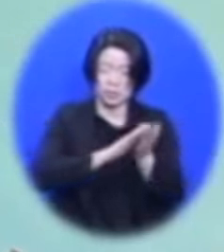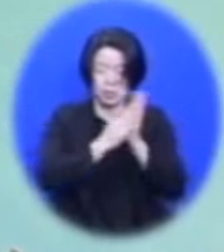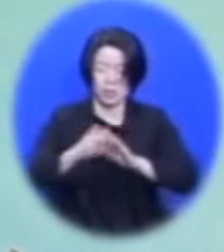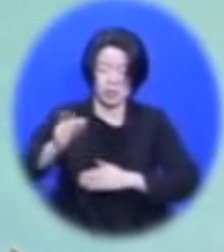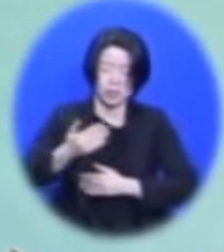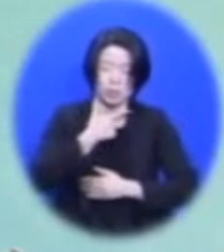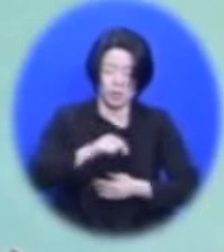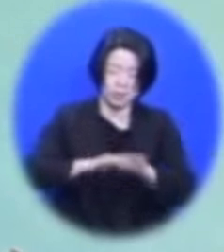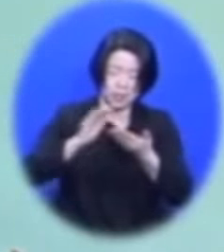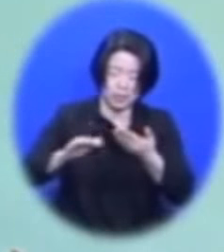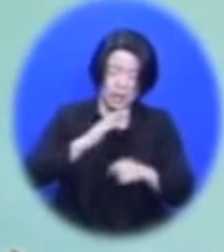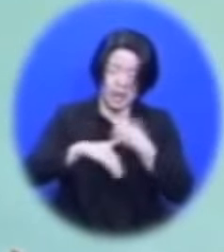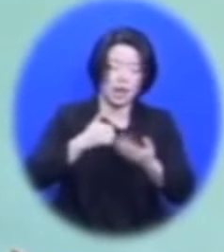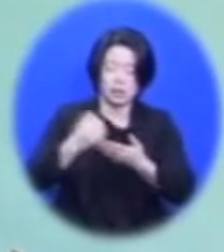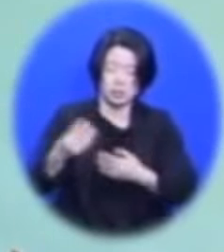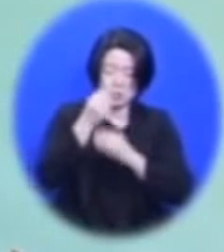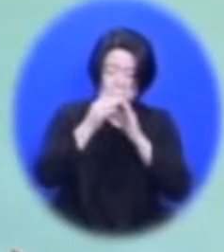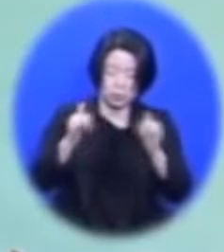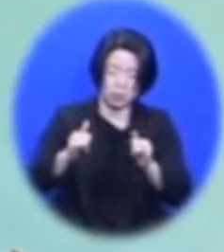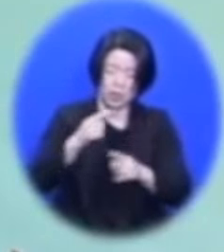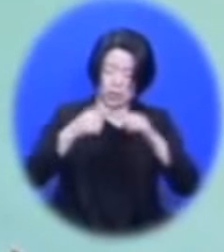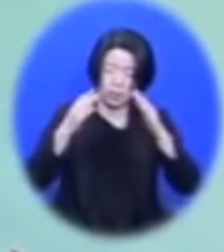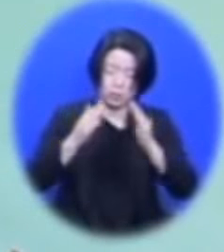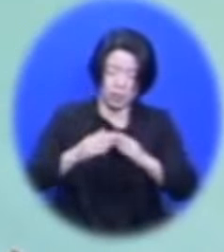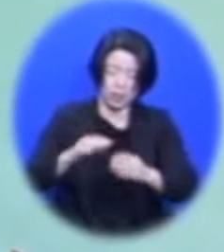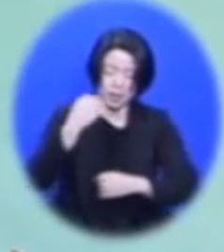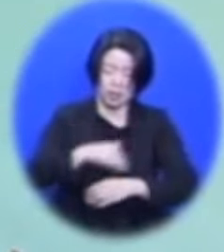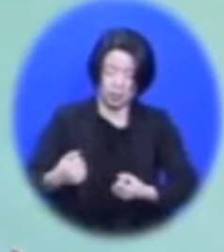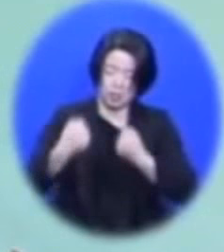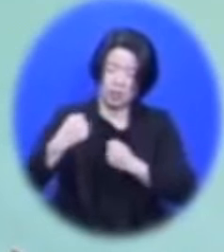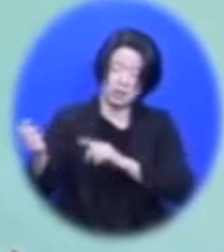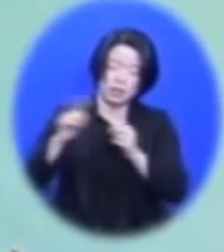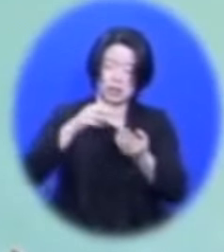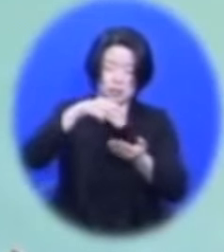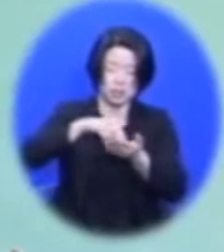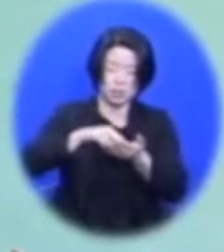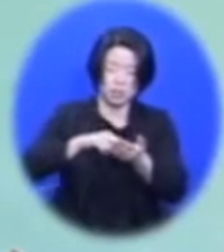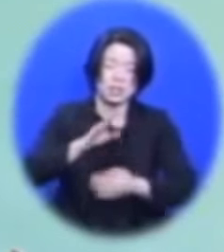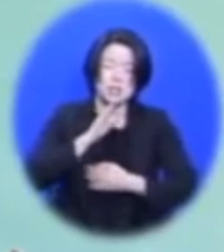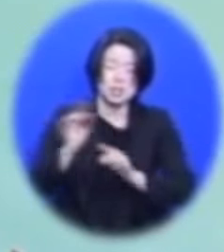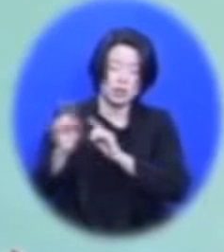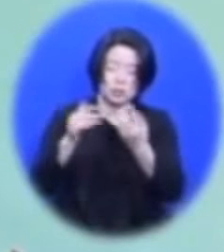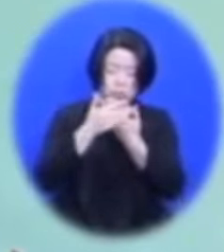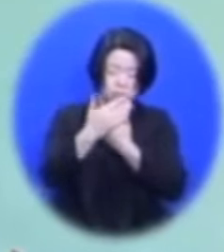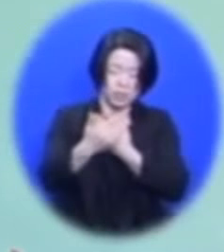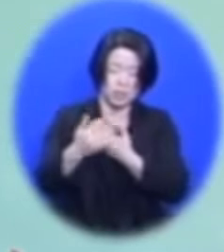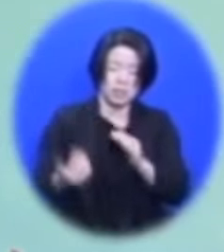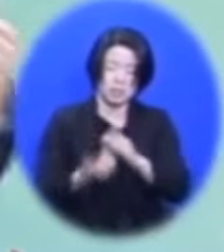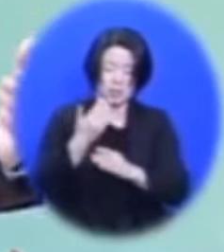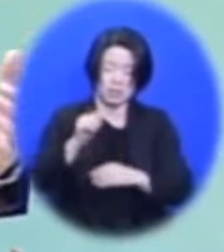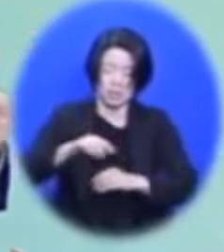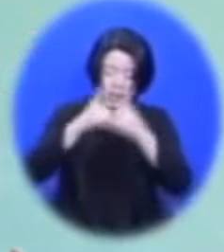원합니다. 하나님, 성도들과 교회가 건강하게 일어나고 또 진정 부흥이 일어나 하나님 이